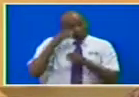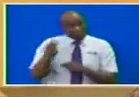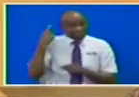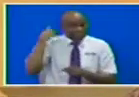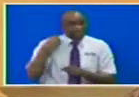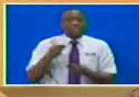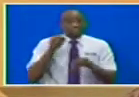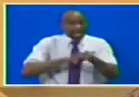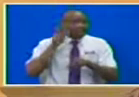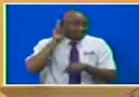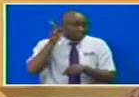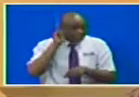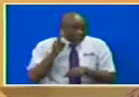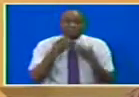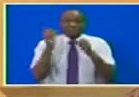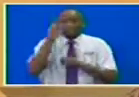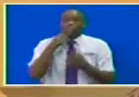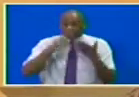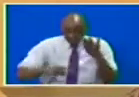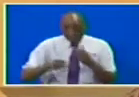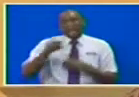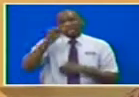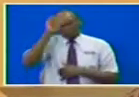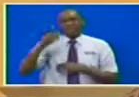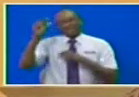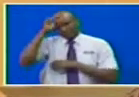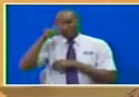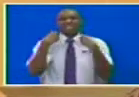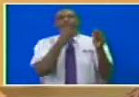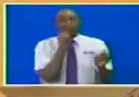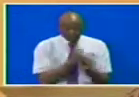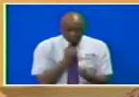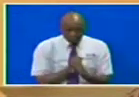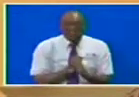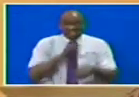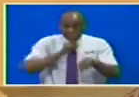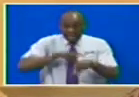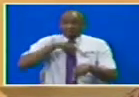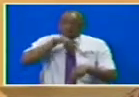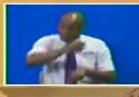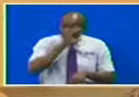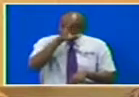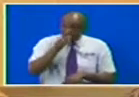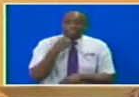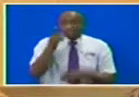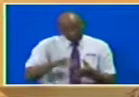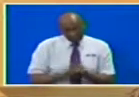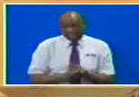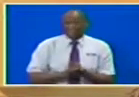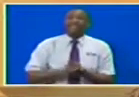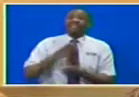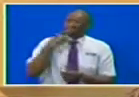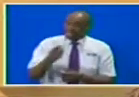akiwa Kisii kuwa yeye alipewa kazi na serikali ya Jubilee. Katika taarifa kwa vyombo vya habari, Maraga amewakumbusha wanasiasa